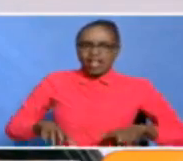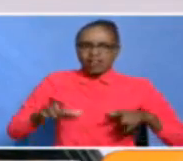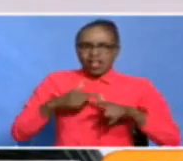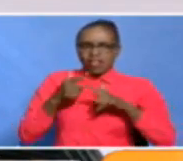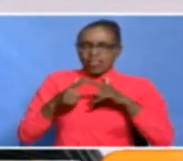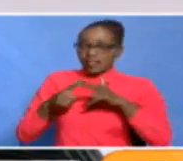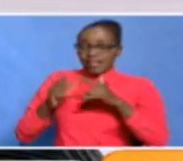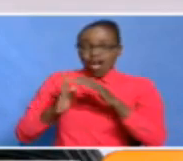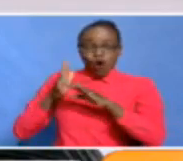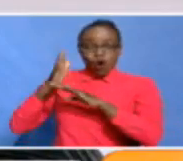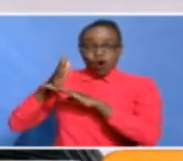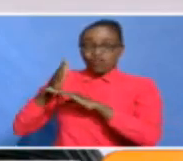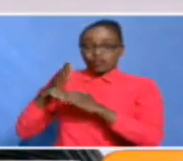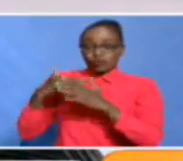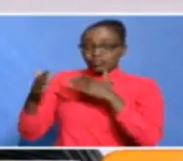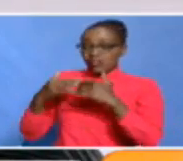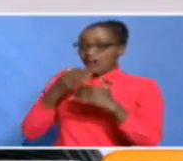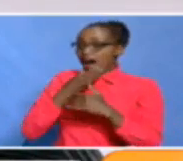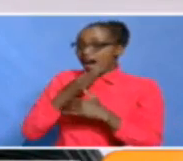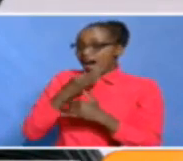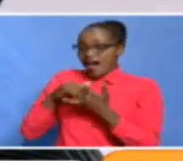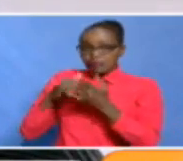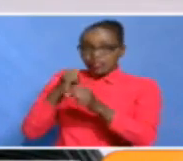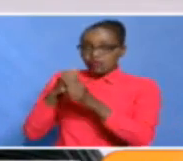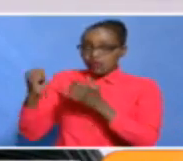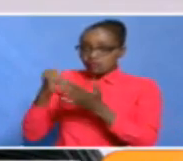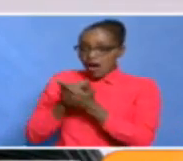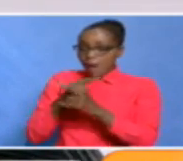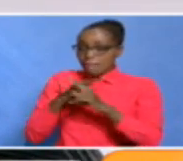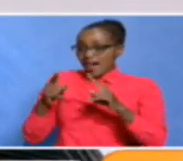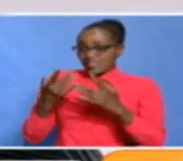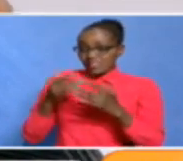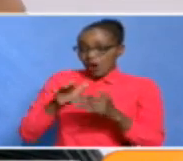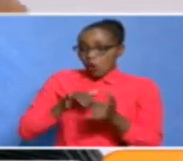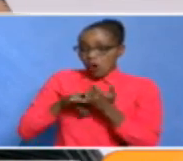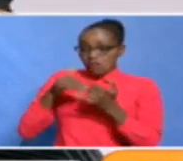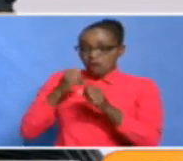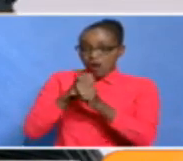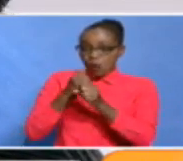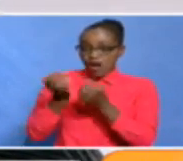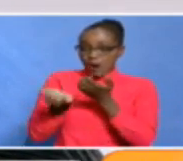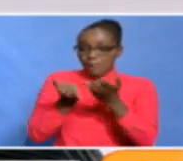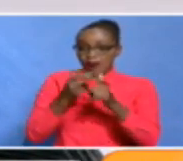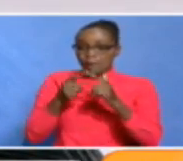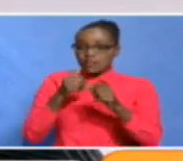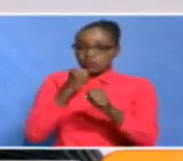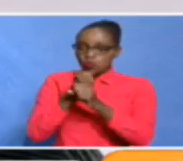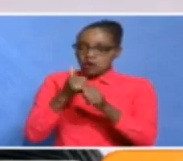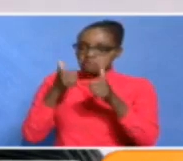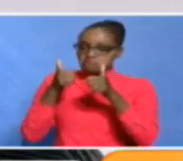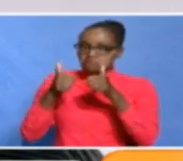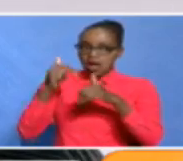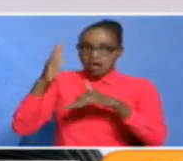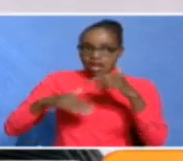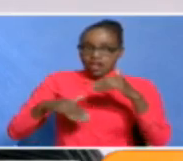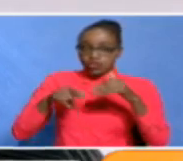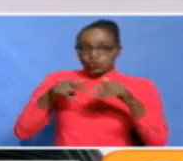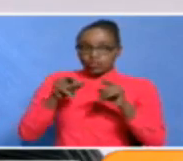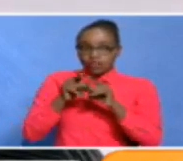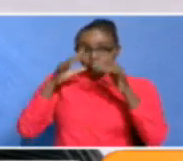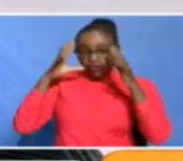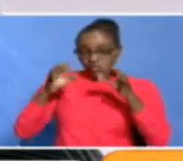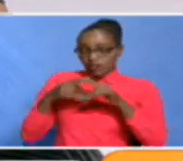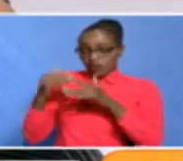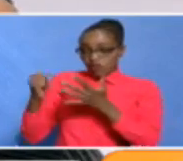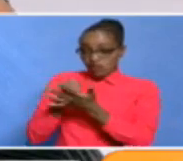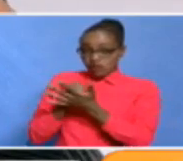yule mume katika ile kazi anafanya. Labda wewe umeajiriwa mwanamke kwa katika biashara, kazi yake ni nzuri zaidi hata kushinda yule ambaye labda wewe umemua